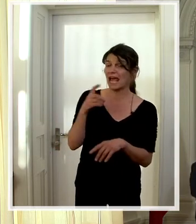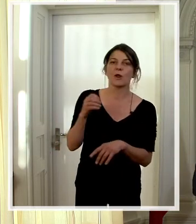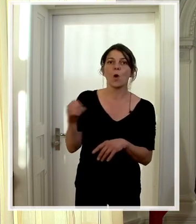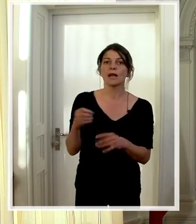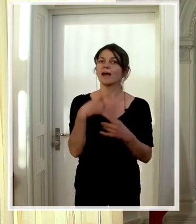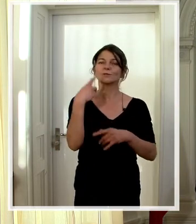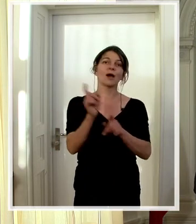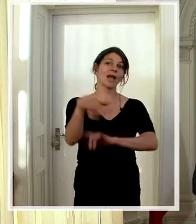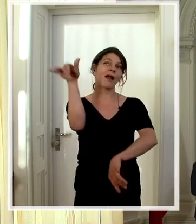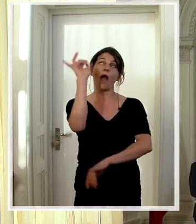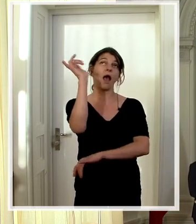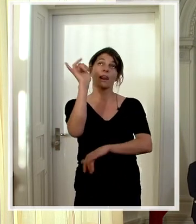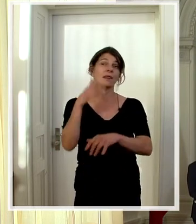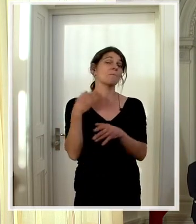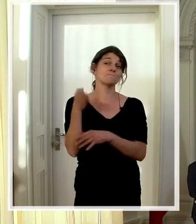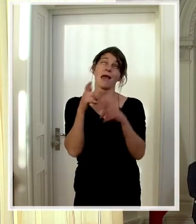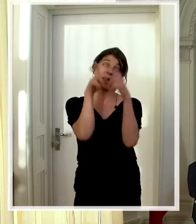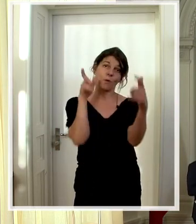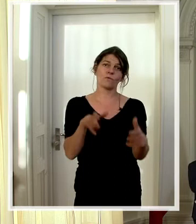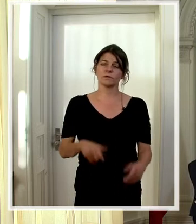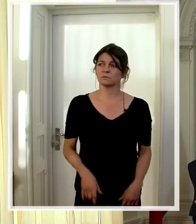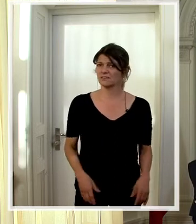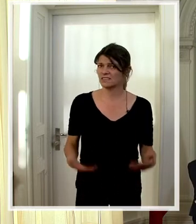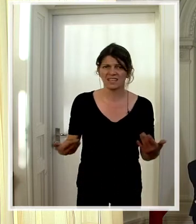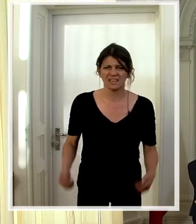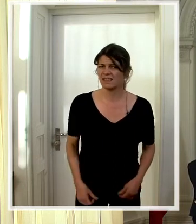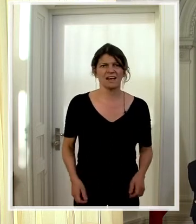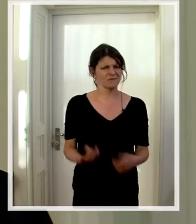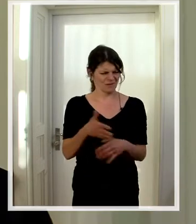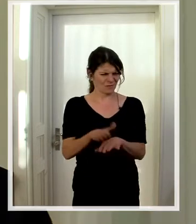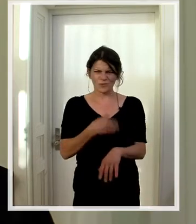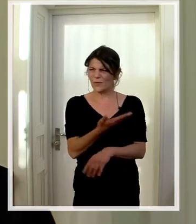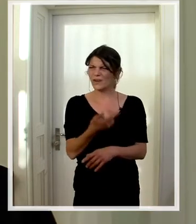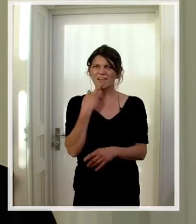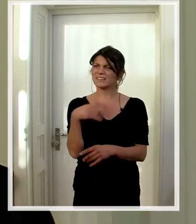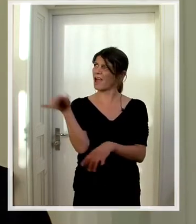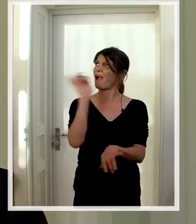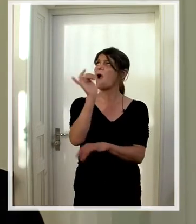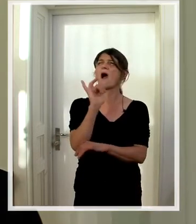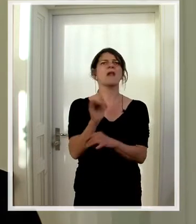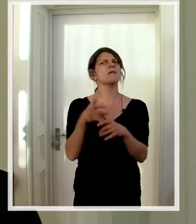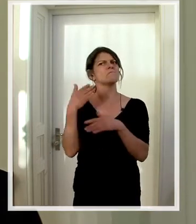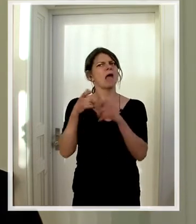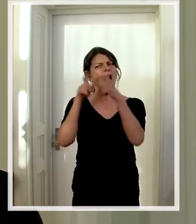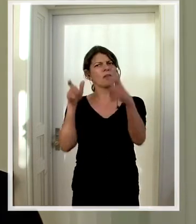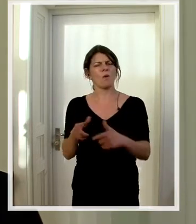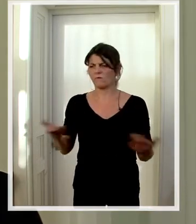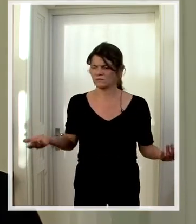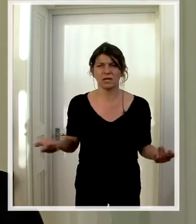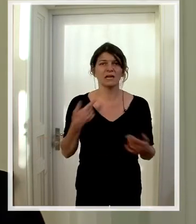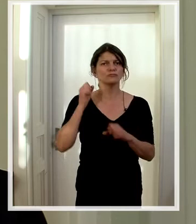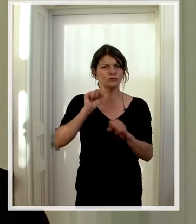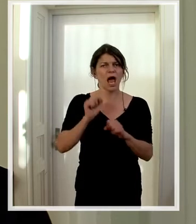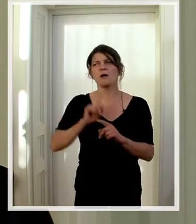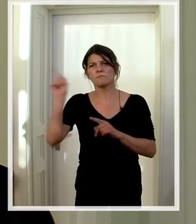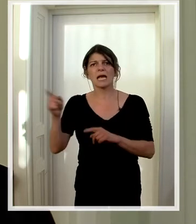vergoldete Bahnhöfe. Ich weiß nicht, wo das Gefühl herkommt, vergoldete Bahnhöfe. Also ich bin regelmäßig im Vorarlberg und der Schweizer Bahnhof